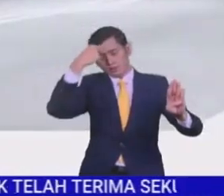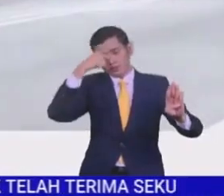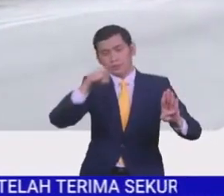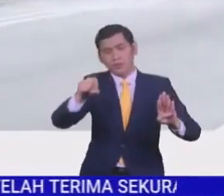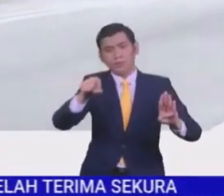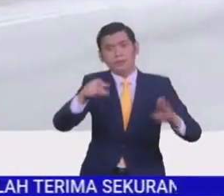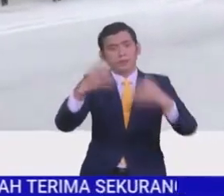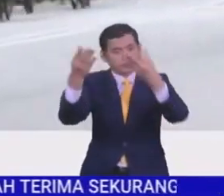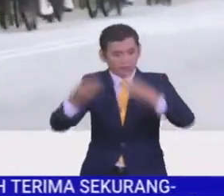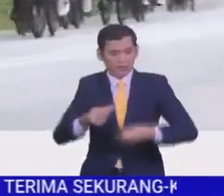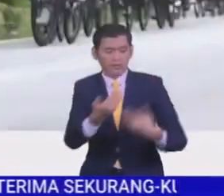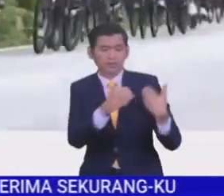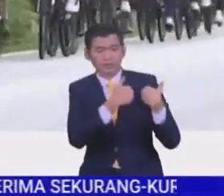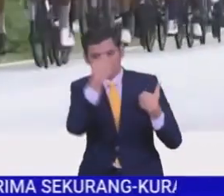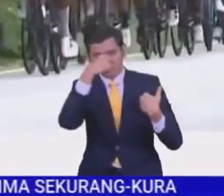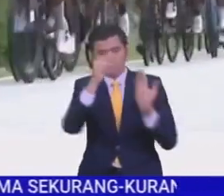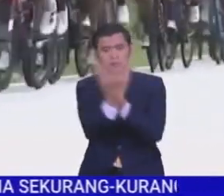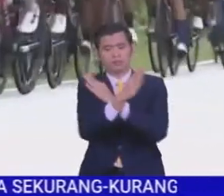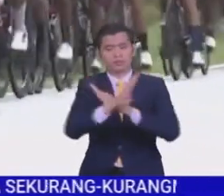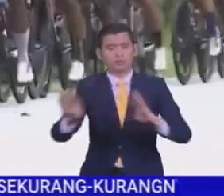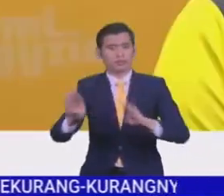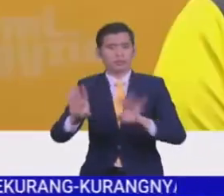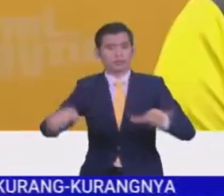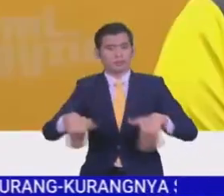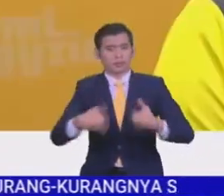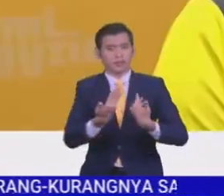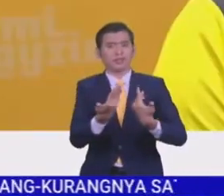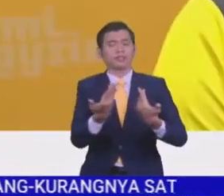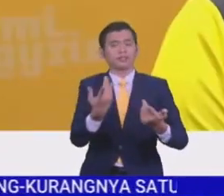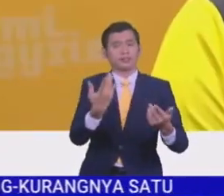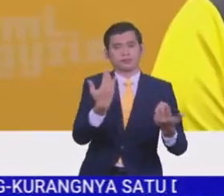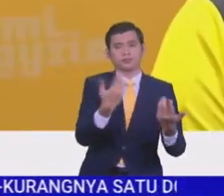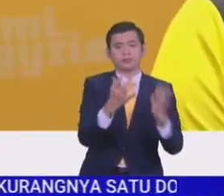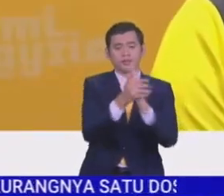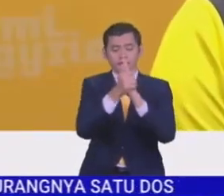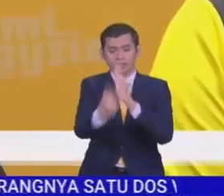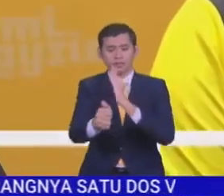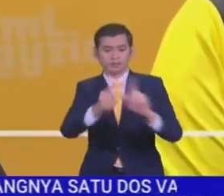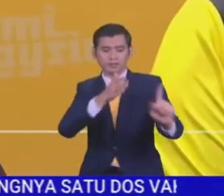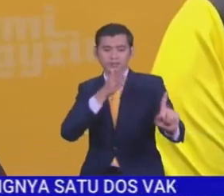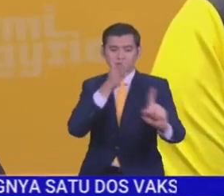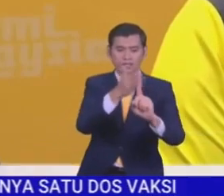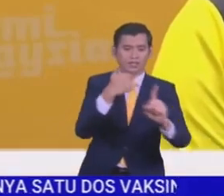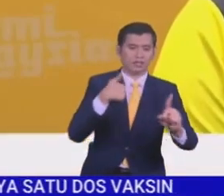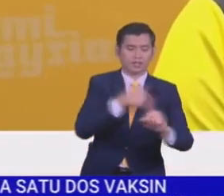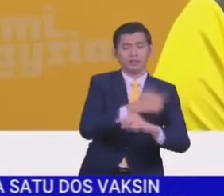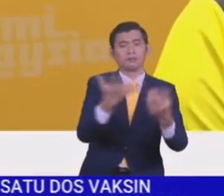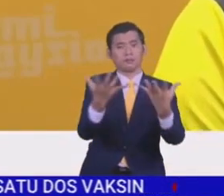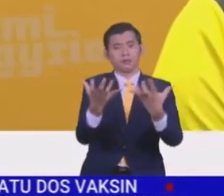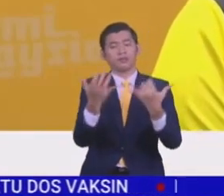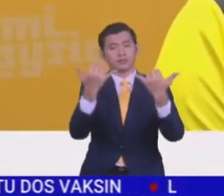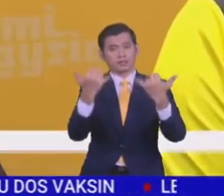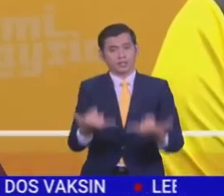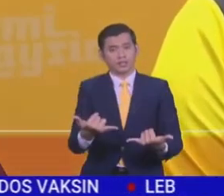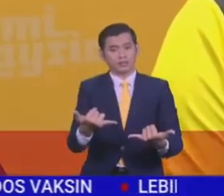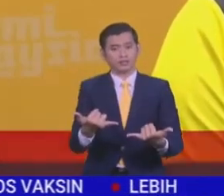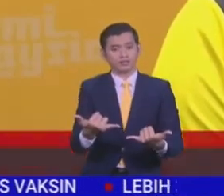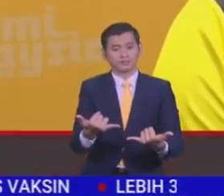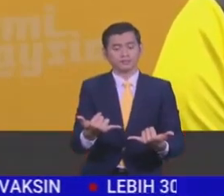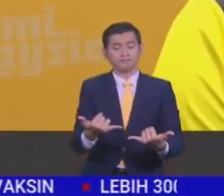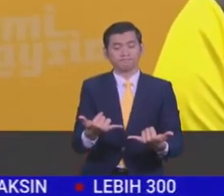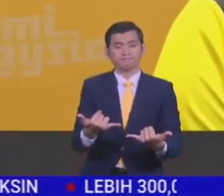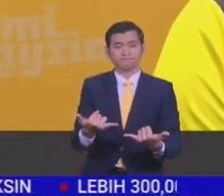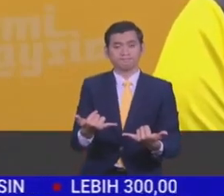taktikal bagi merealisasikan sasaran ditetapkan. For now we have a official, they don't interfere